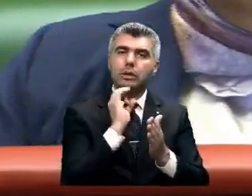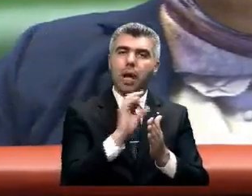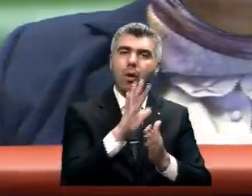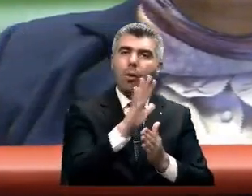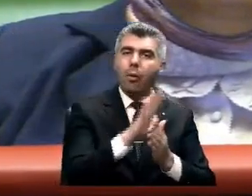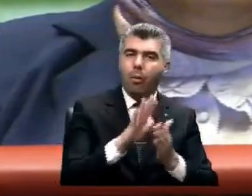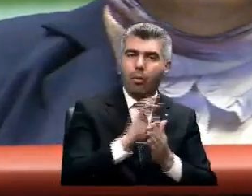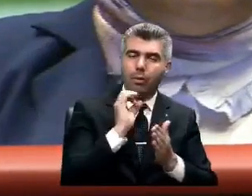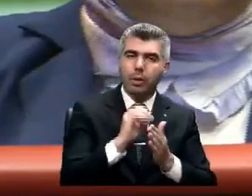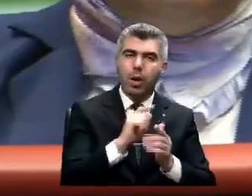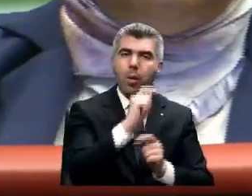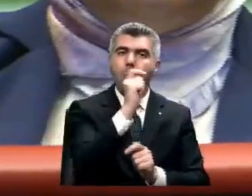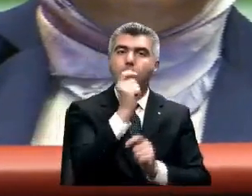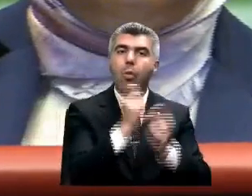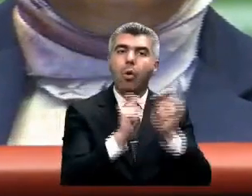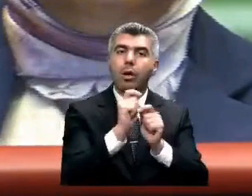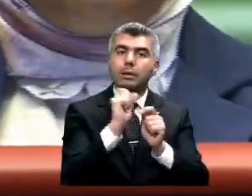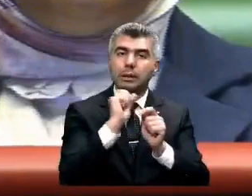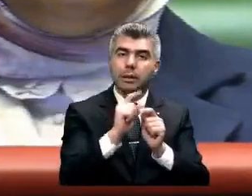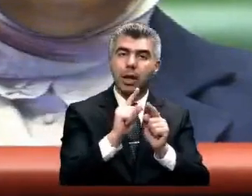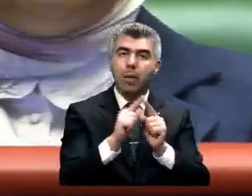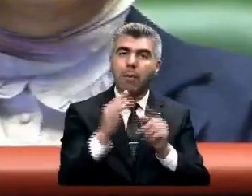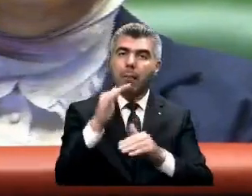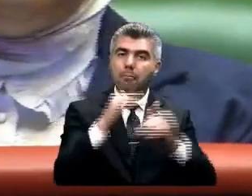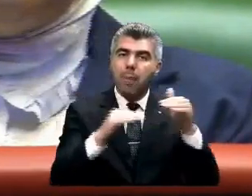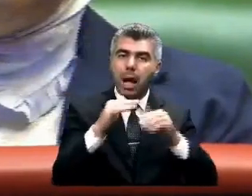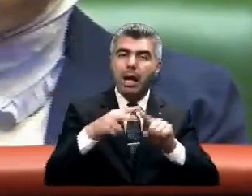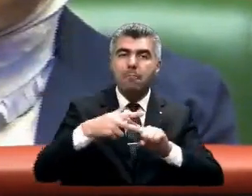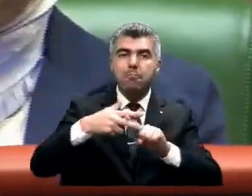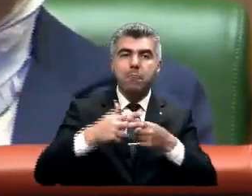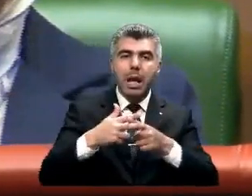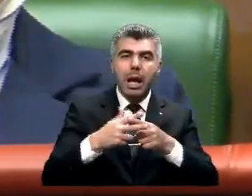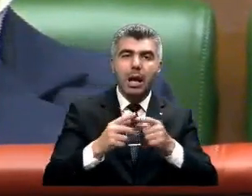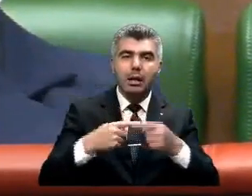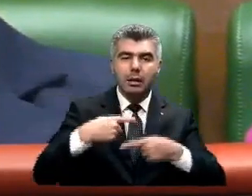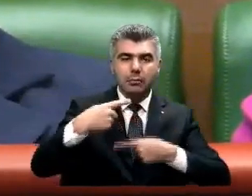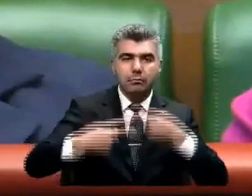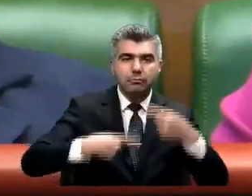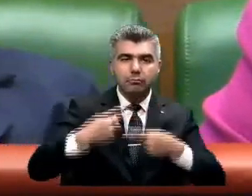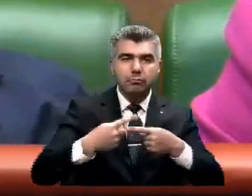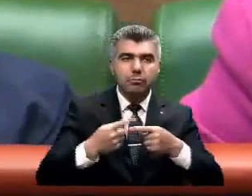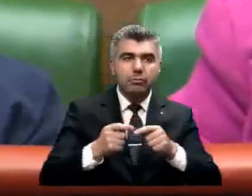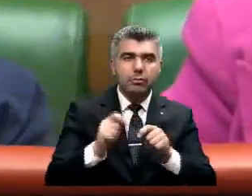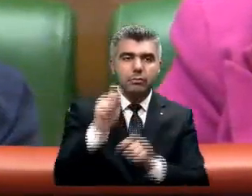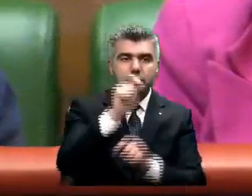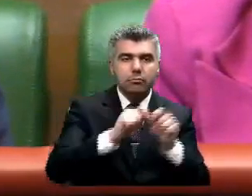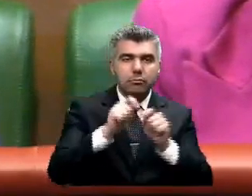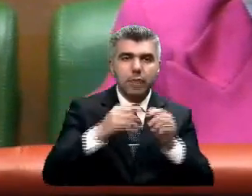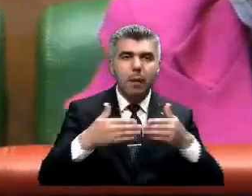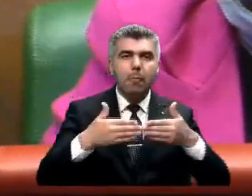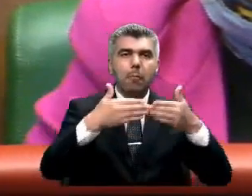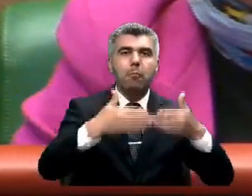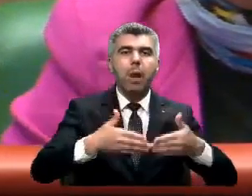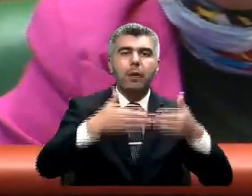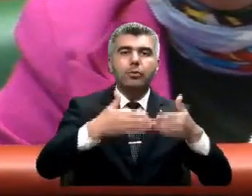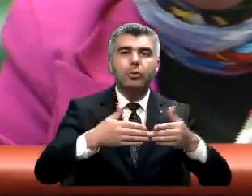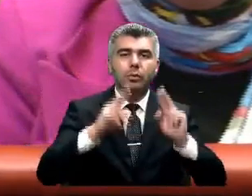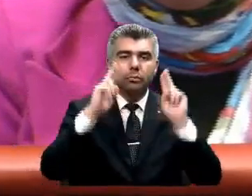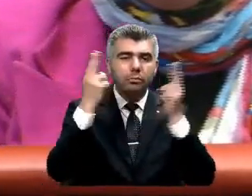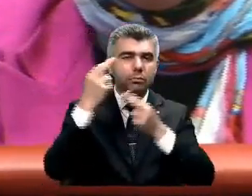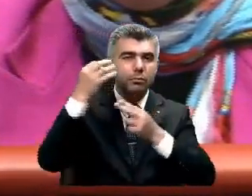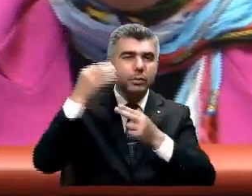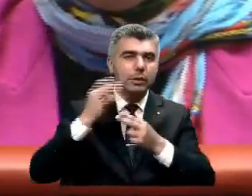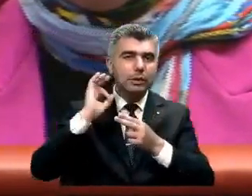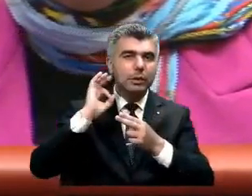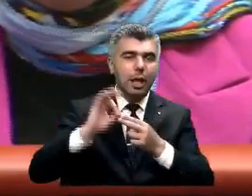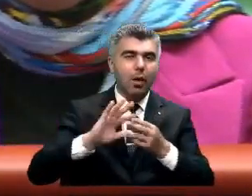المرتبطه بالهندسه في العلوم البحريه والميكانيك والصناعه وصيانه السفن وشعبه الماجستير في تدبير الشؤون البحريه